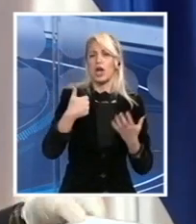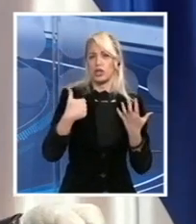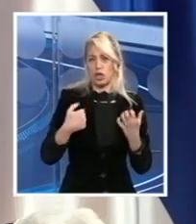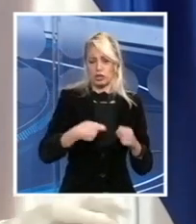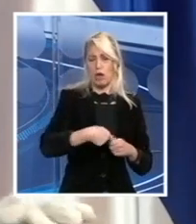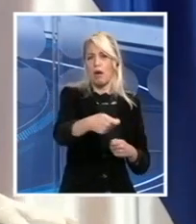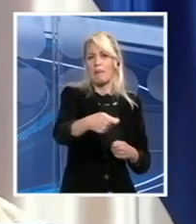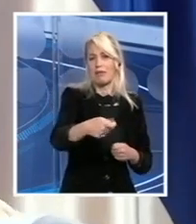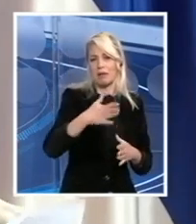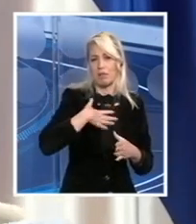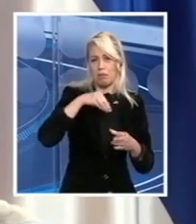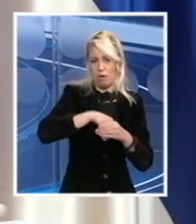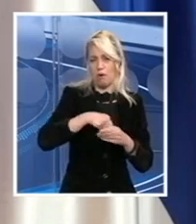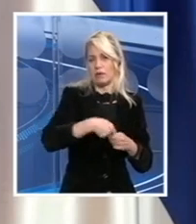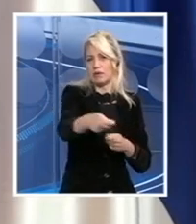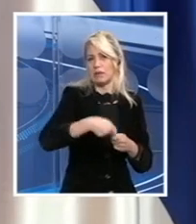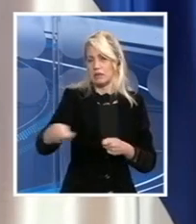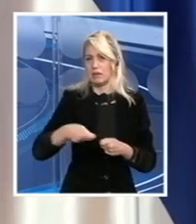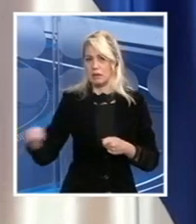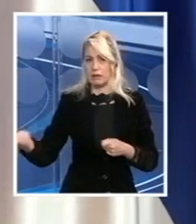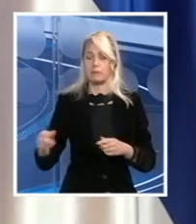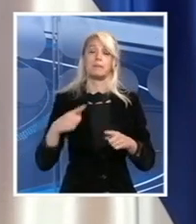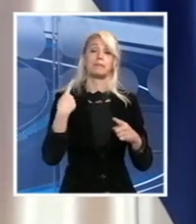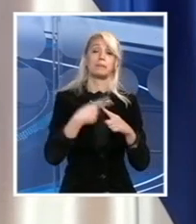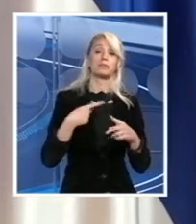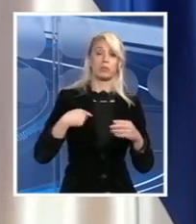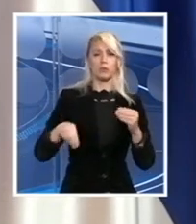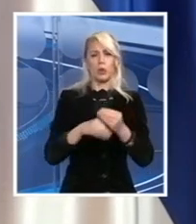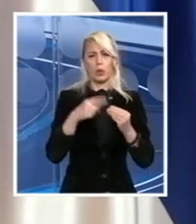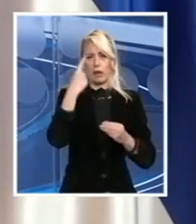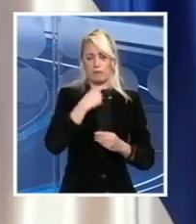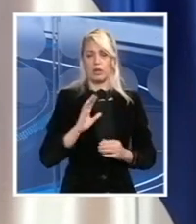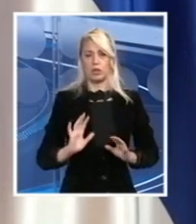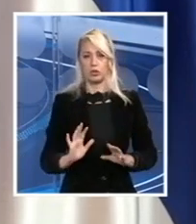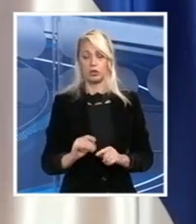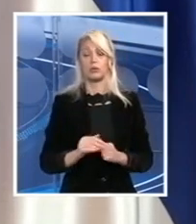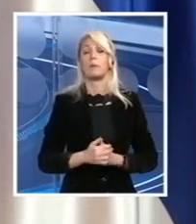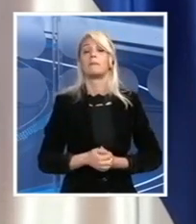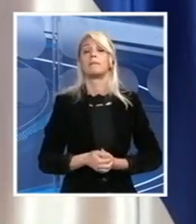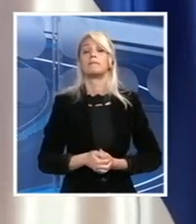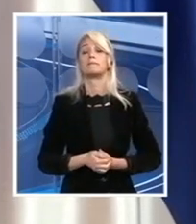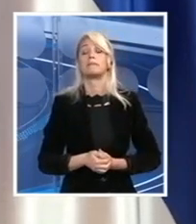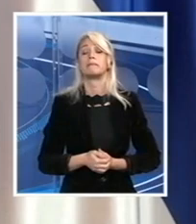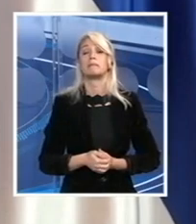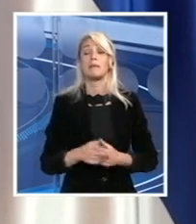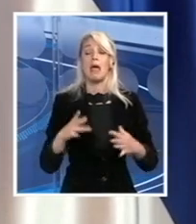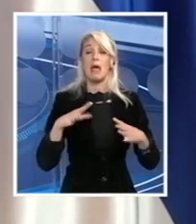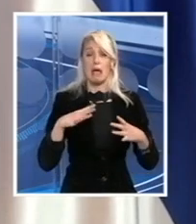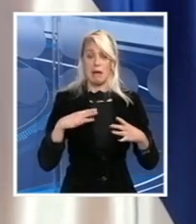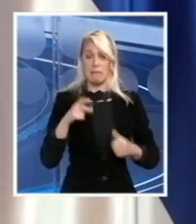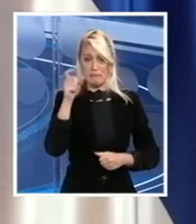od mesta stanovanja. Ono što bi ja još dodao uz ovo je da će